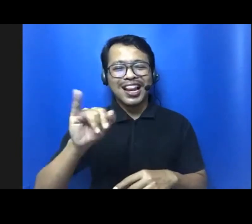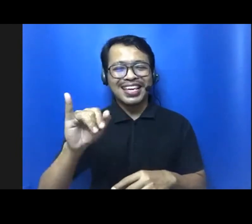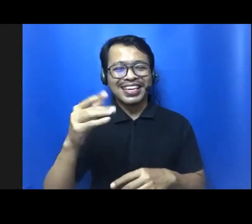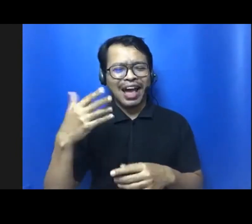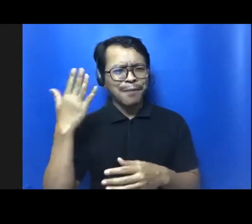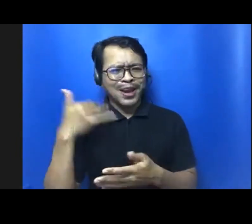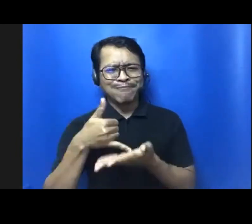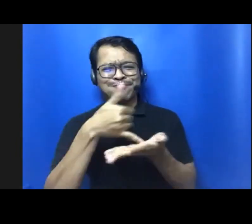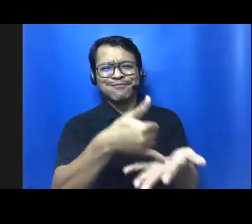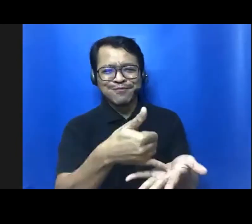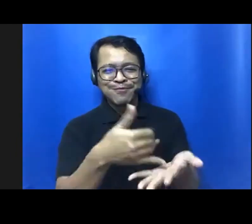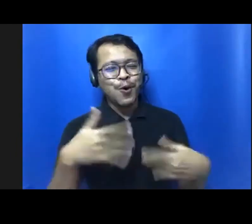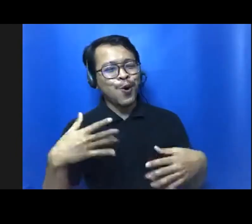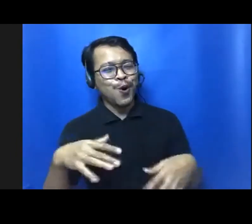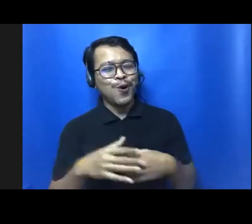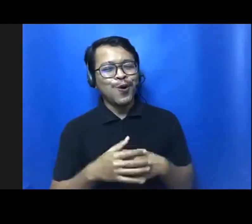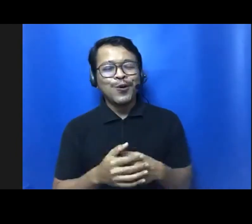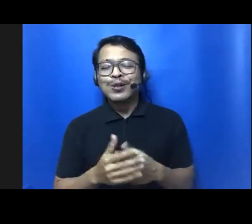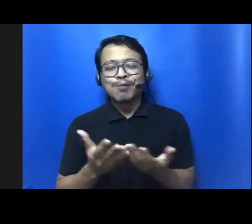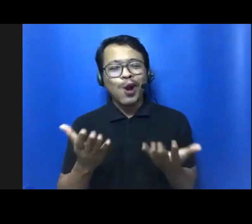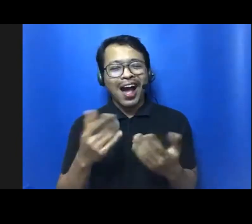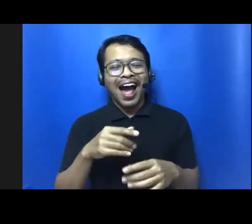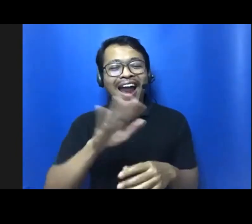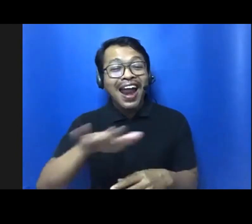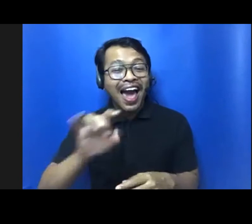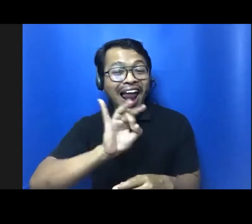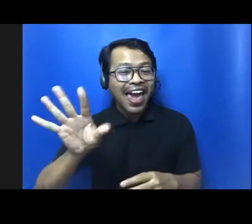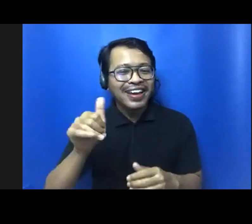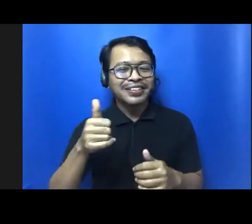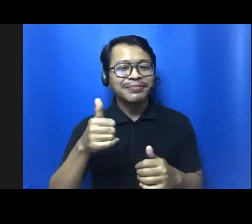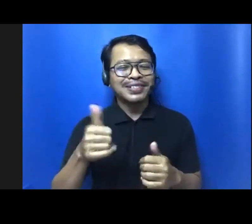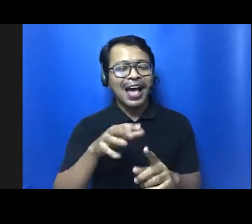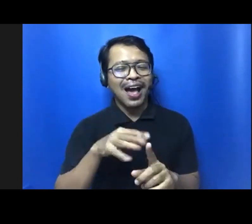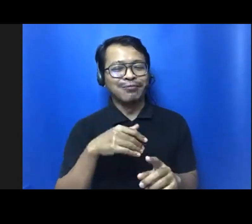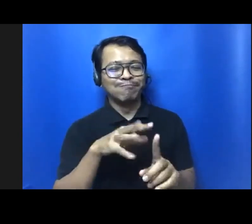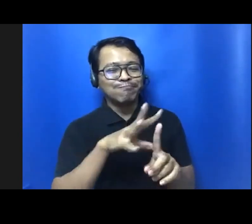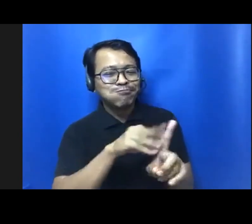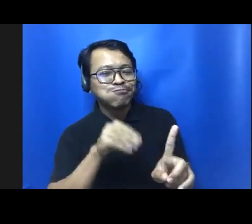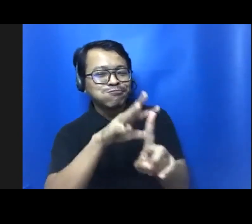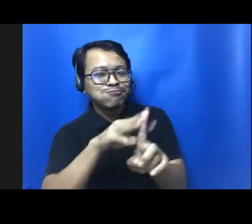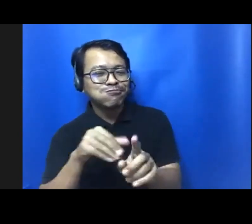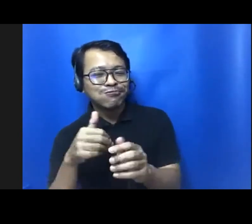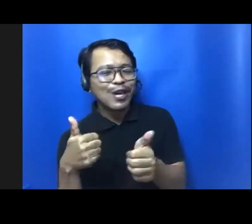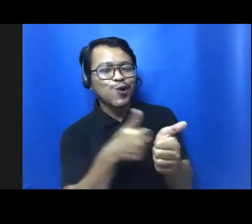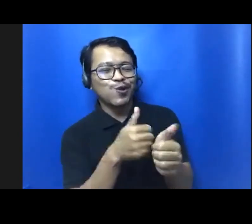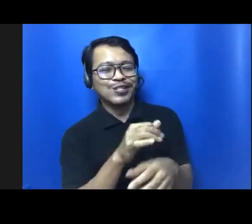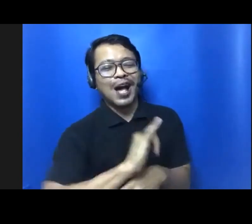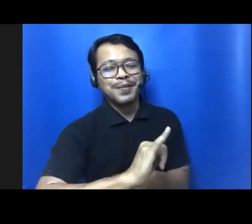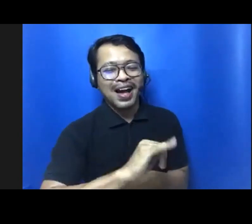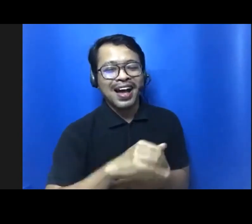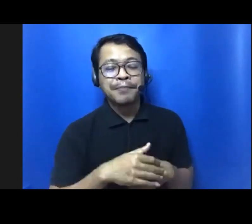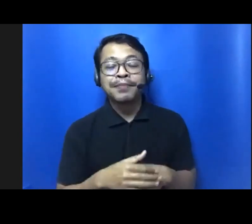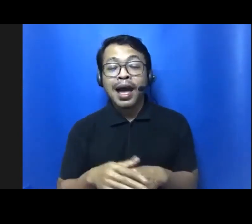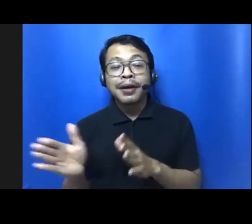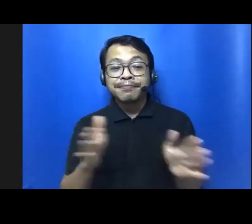dikembangkan oleh anak-anak yang lainnya. Amin, amin. Kemarin itu Intan dan Penny merupakan